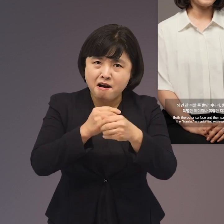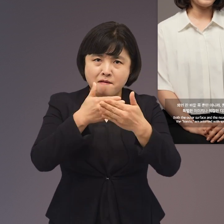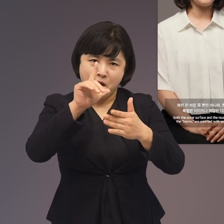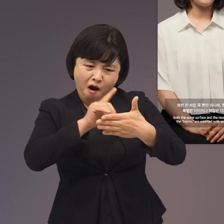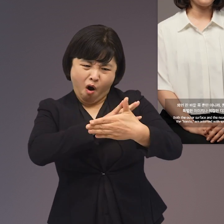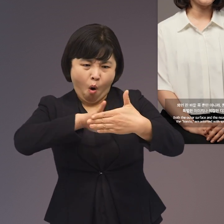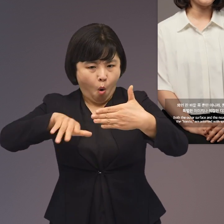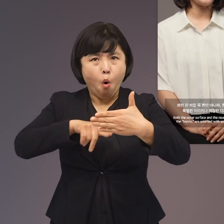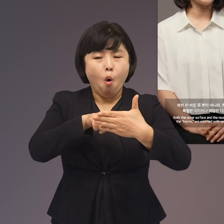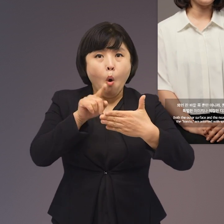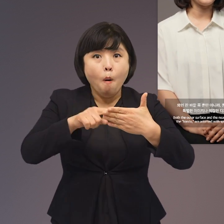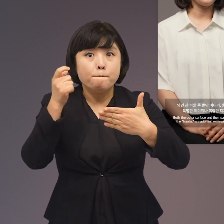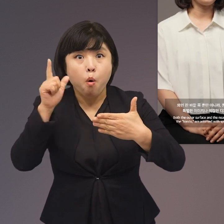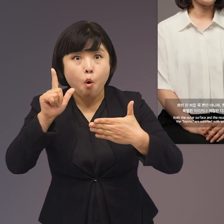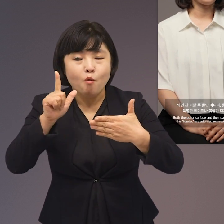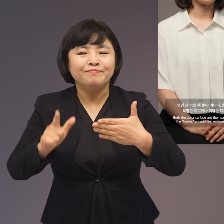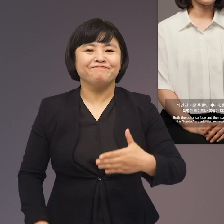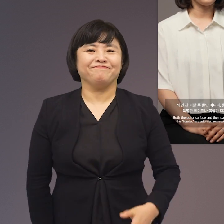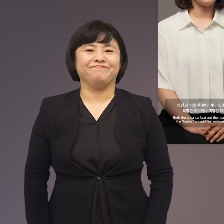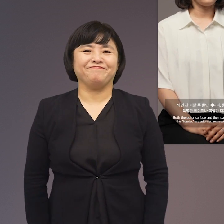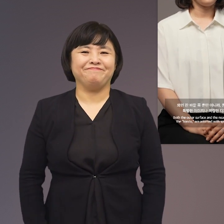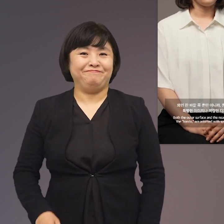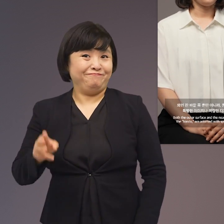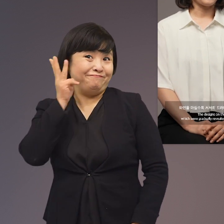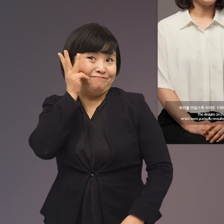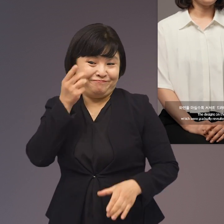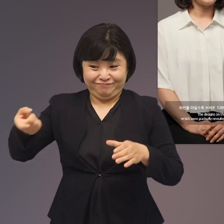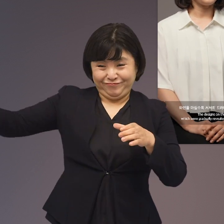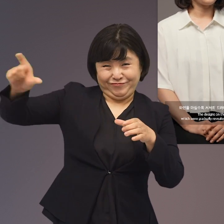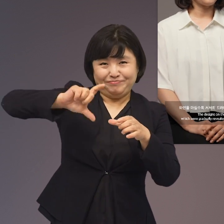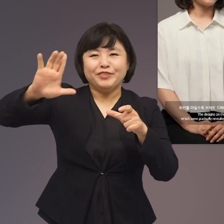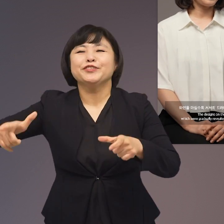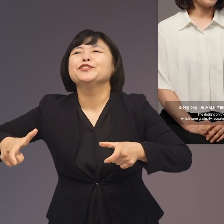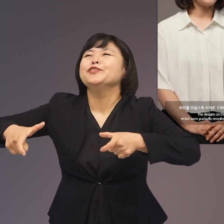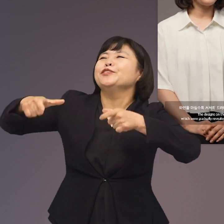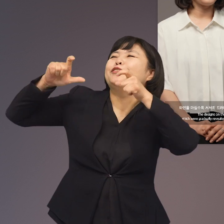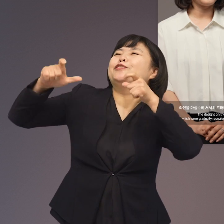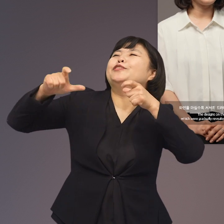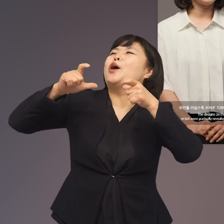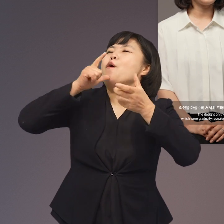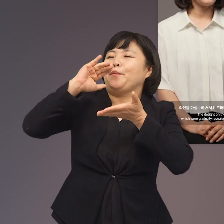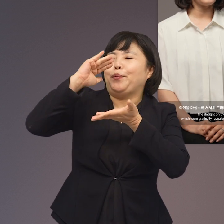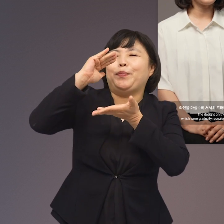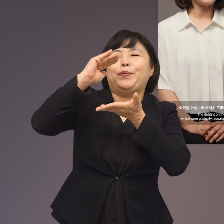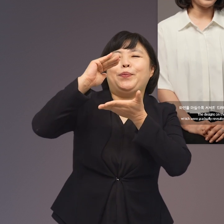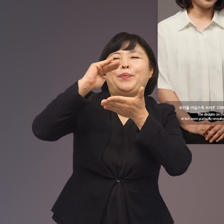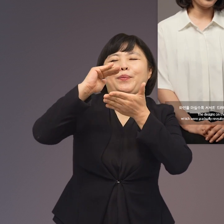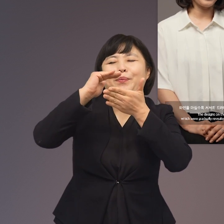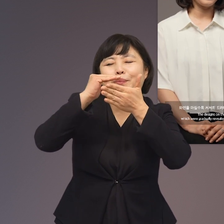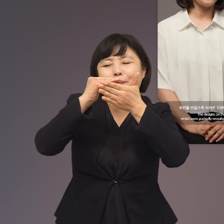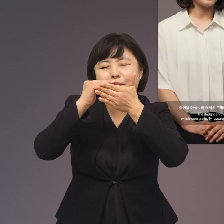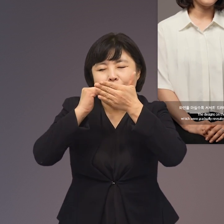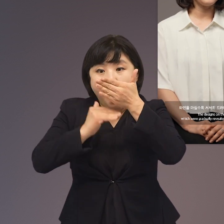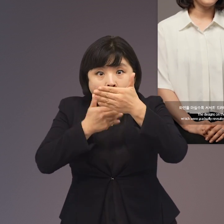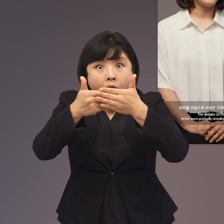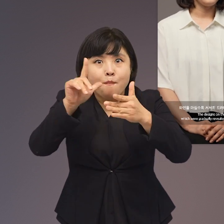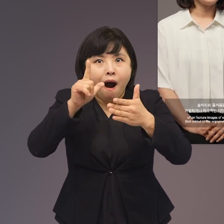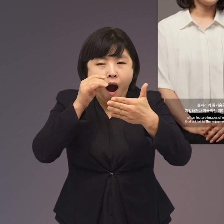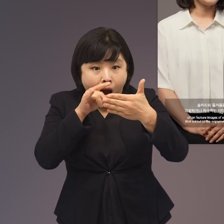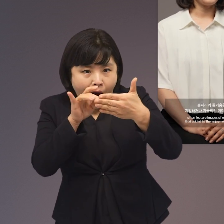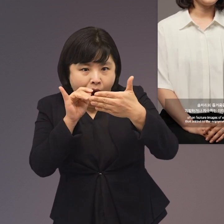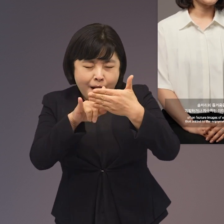복잡한 디자인이 배치되어 있습니다. 와인을 마실수록 서서히 드러나는 킬릭스 안쪽의